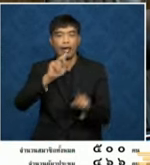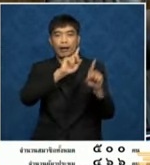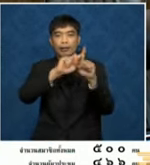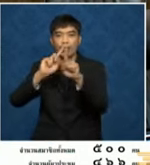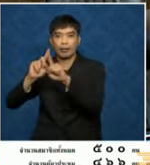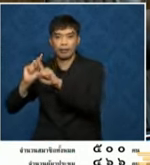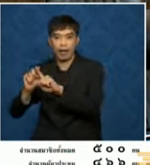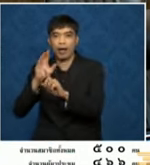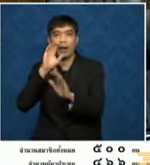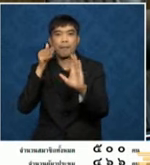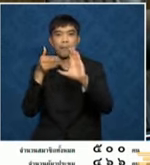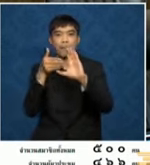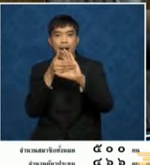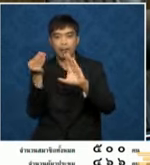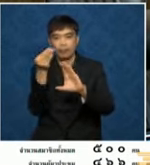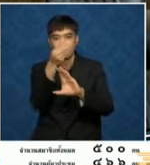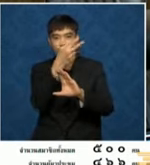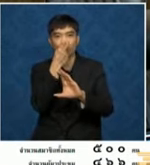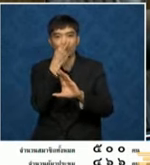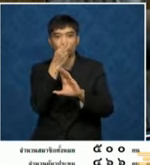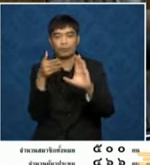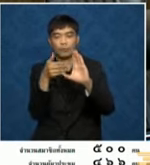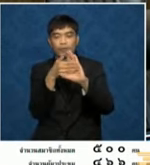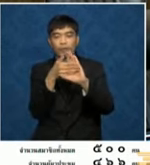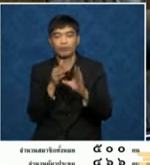ไลด์ขึ้นด้วยค่ะ